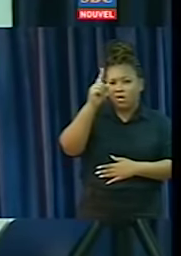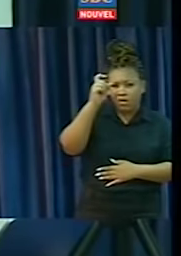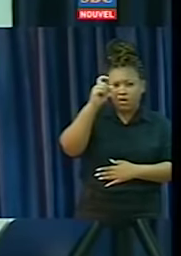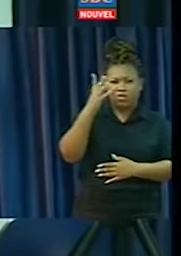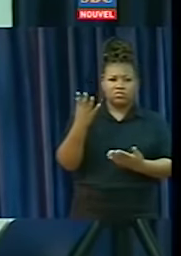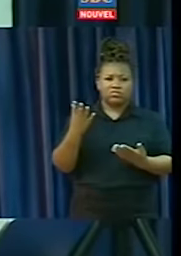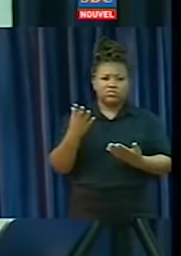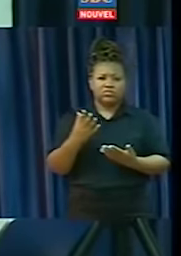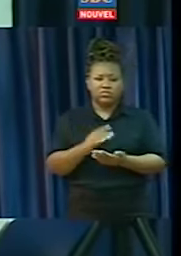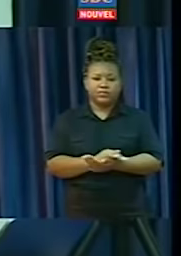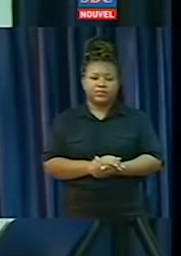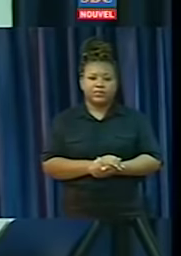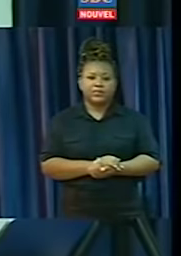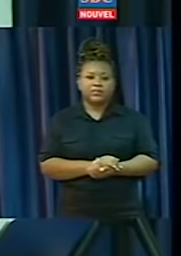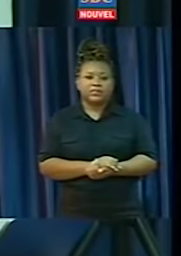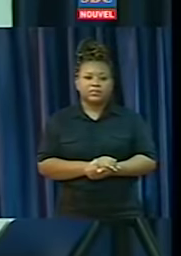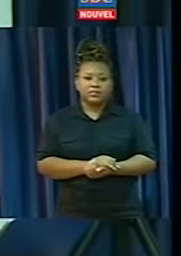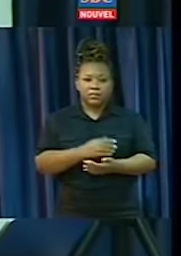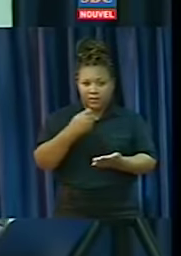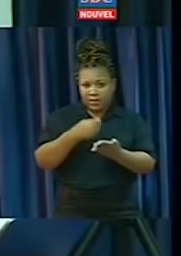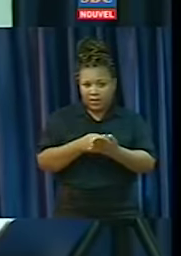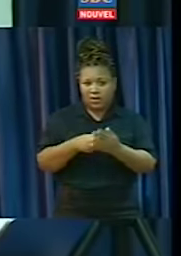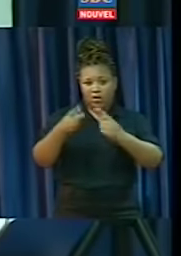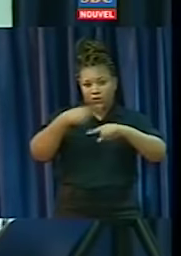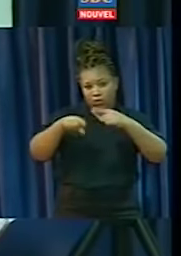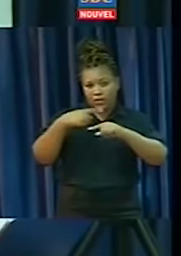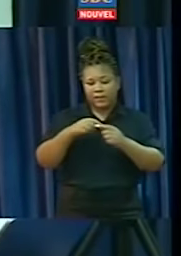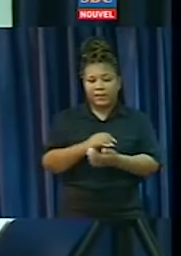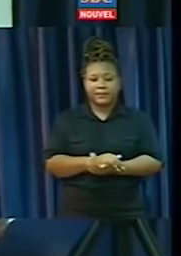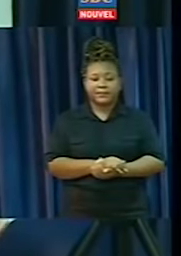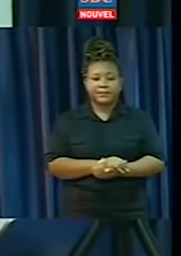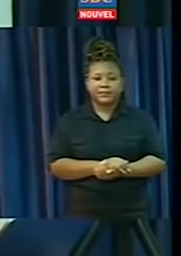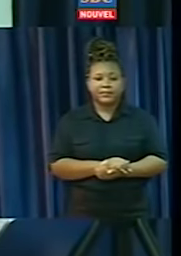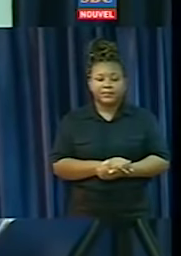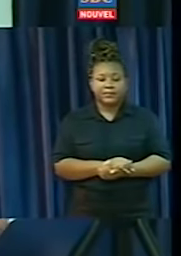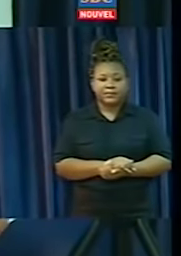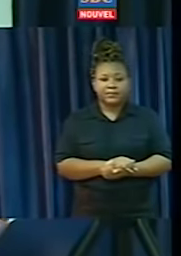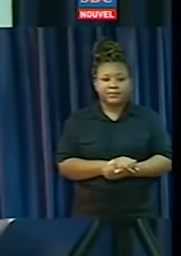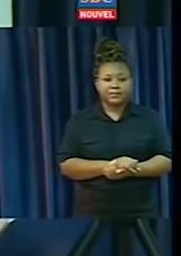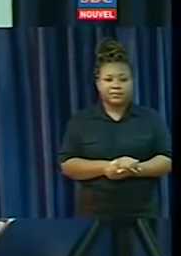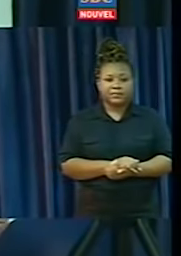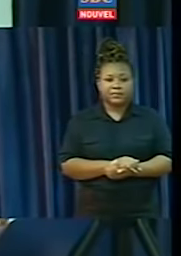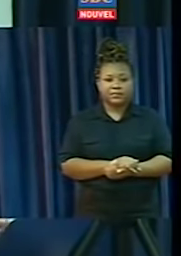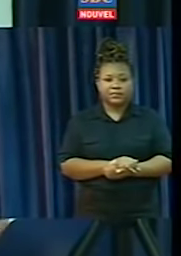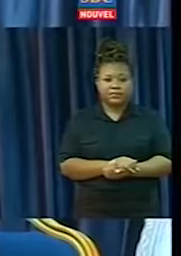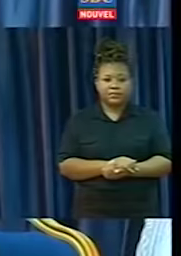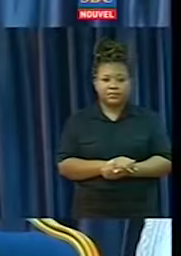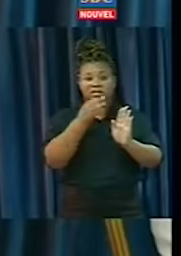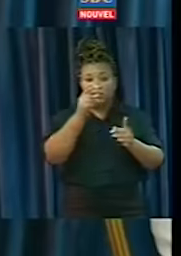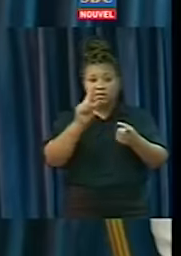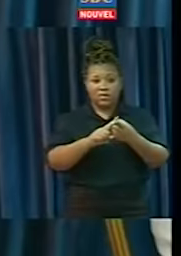les sa composante couvert. Après ben les autres coûts additionnels ça capable prendre un loan pour couvrir les autres si autres